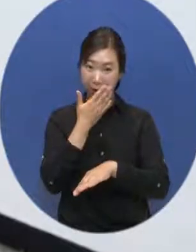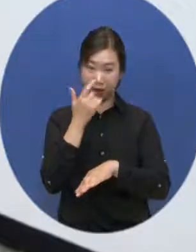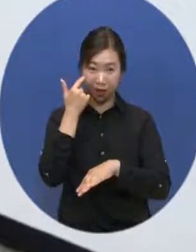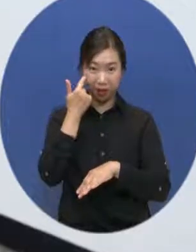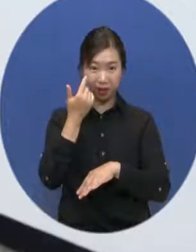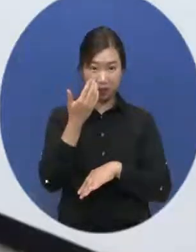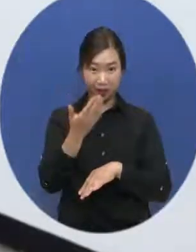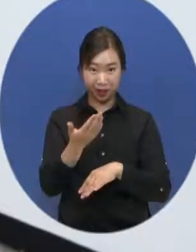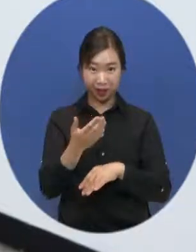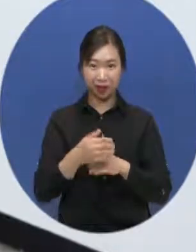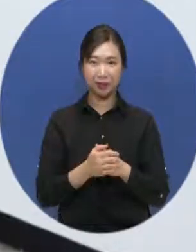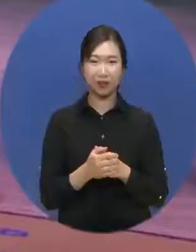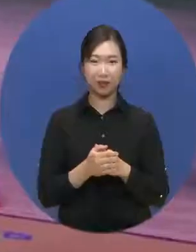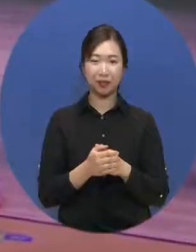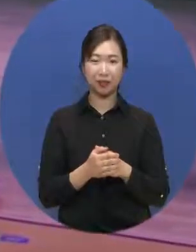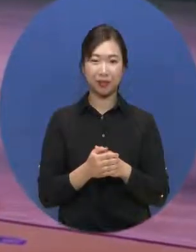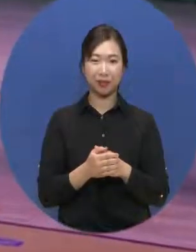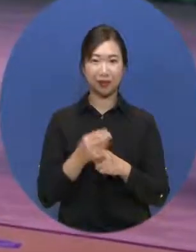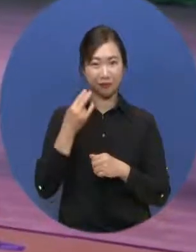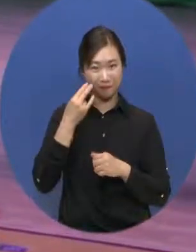잘할 수 있어요?